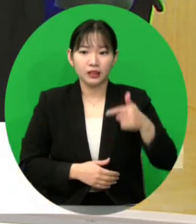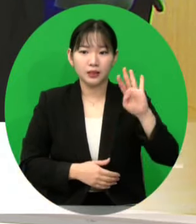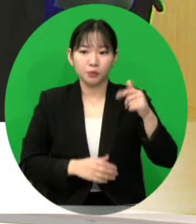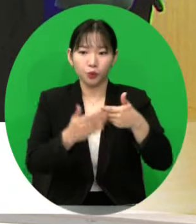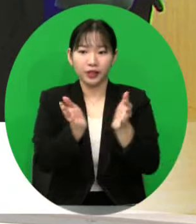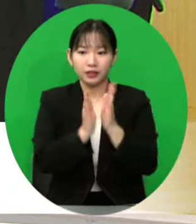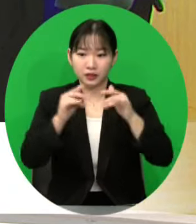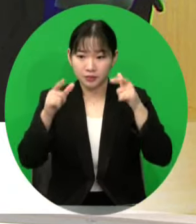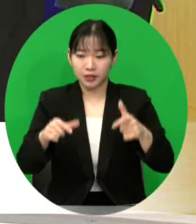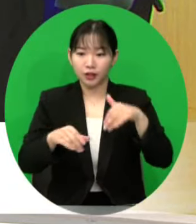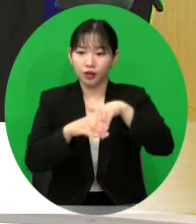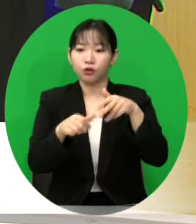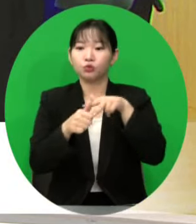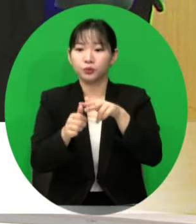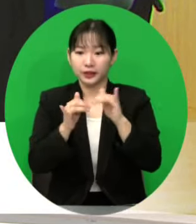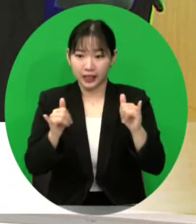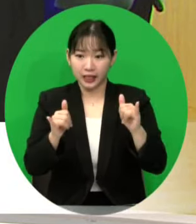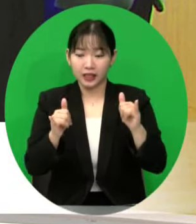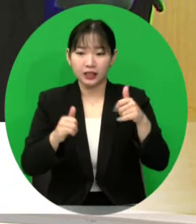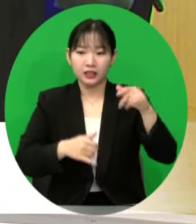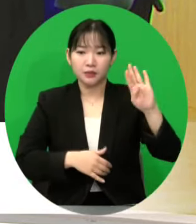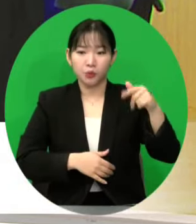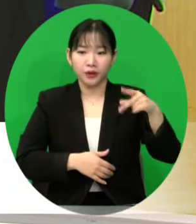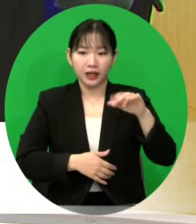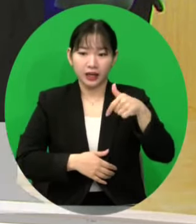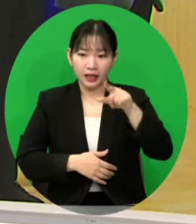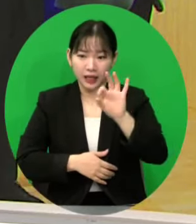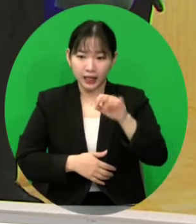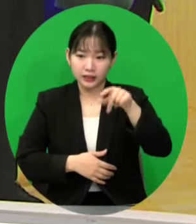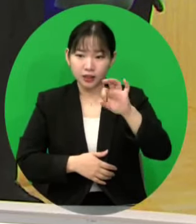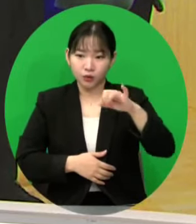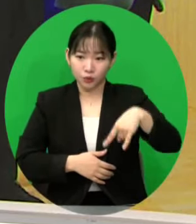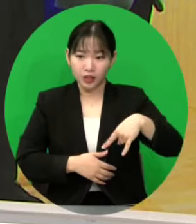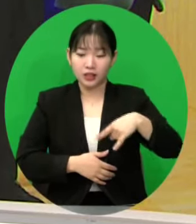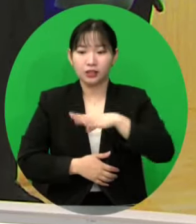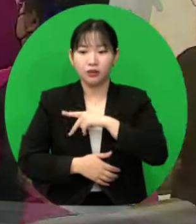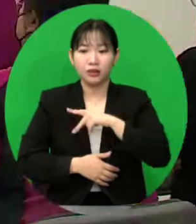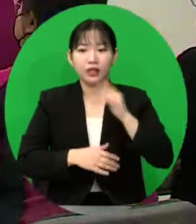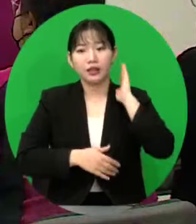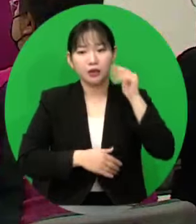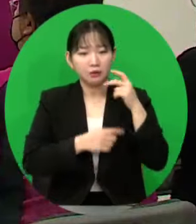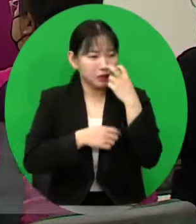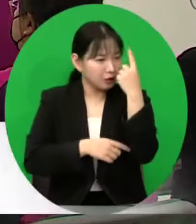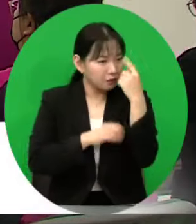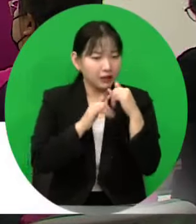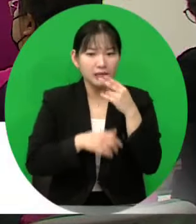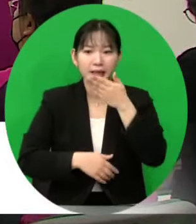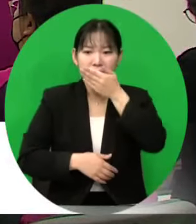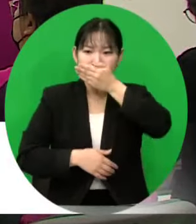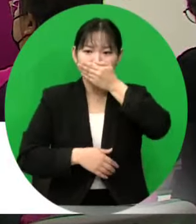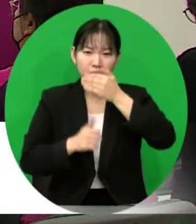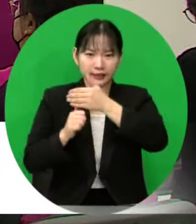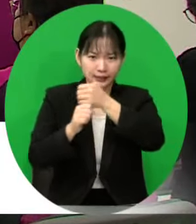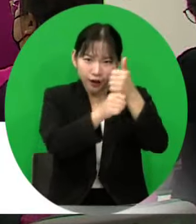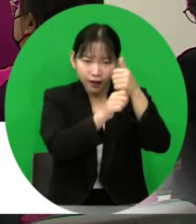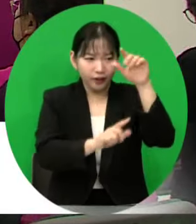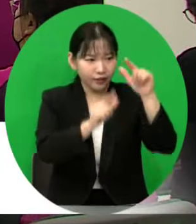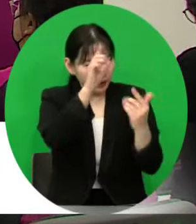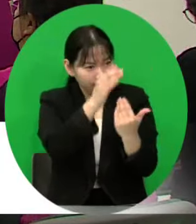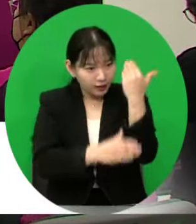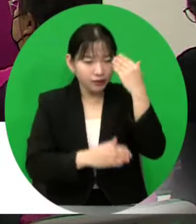진보당 전남적 총선 후보자들은 진보당 강성희 의원이 대통령 경호원들에게 입이 틀어 막힌 채 끌려나간 사건과